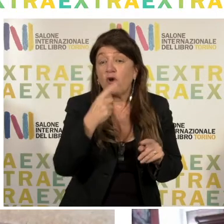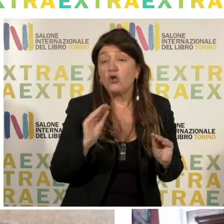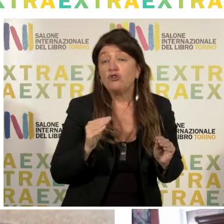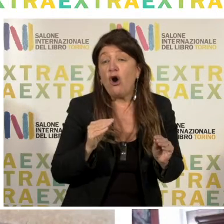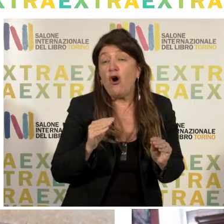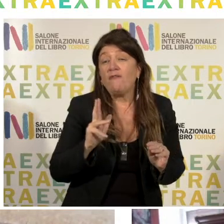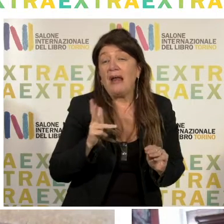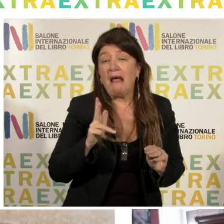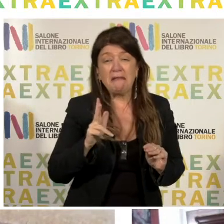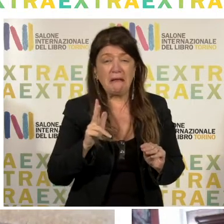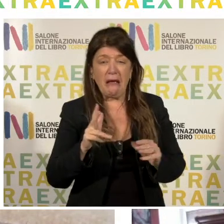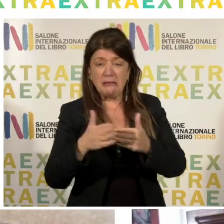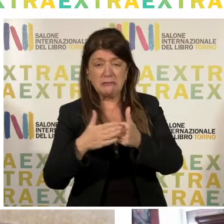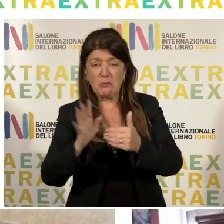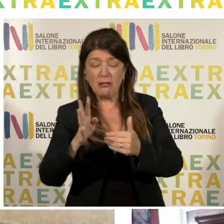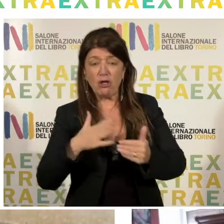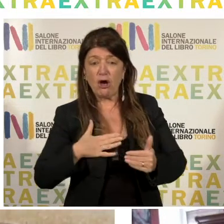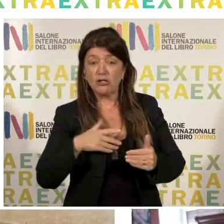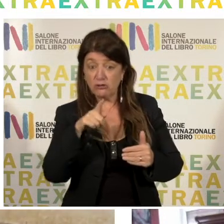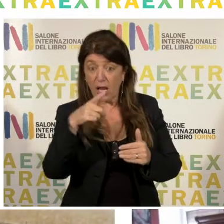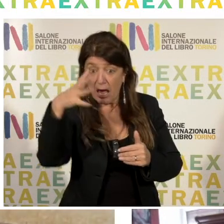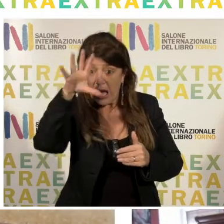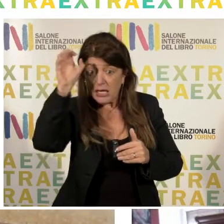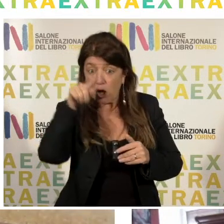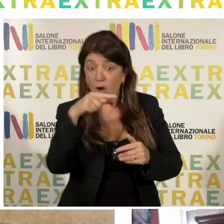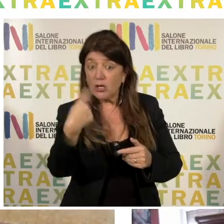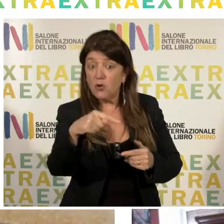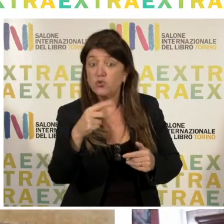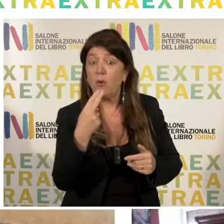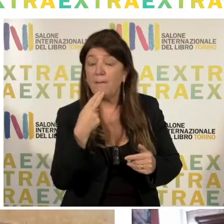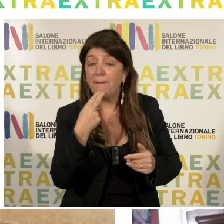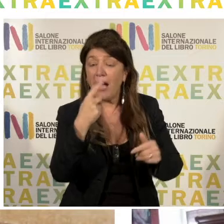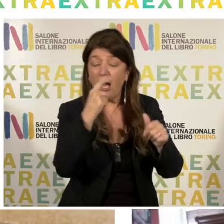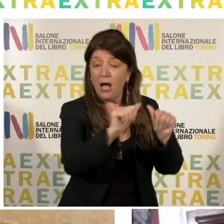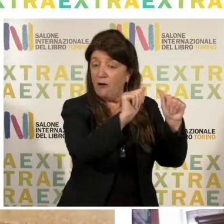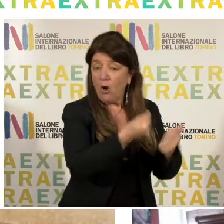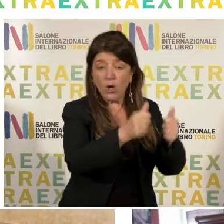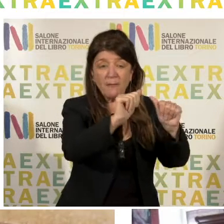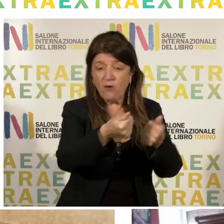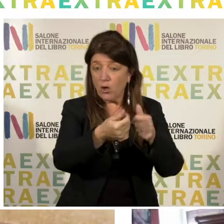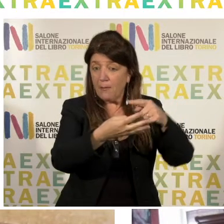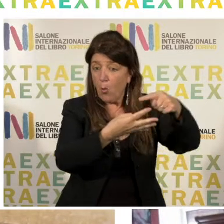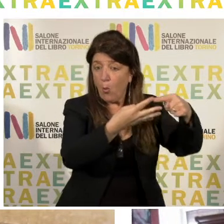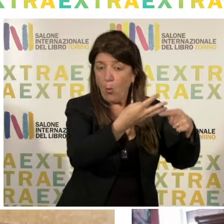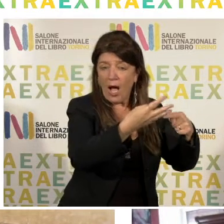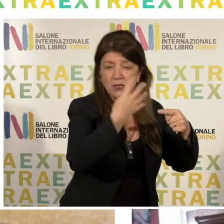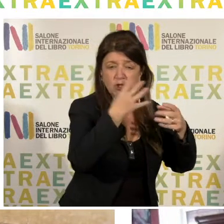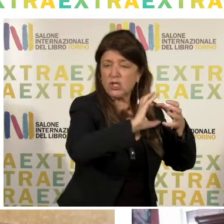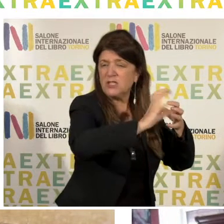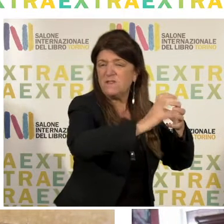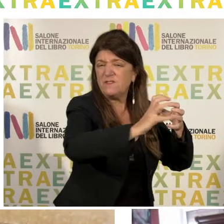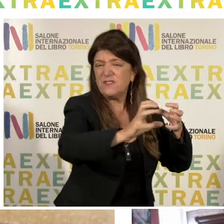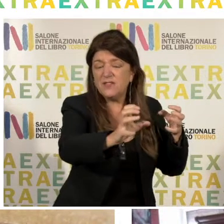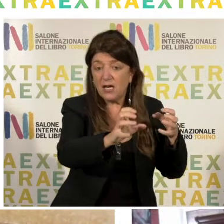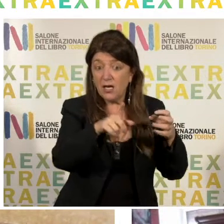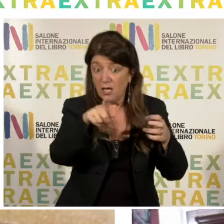attività multiformi, poliedriche di suo padre, che poi davano quasi sempre luogo a